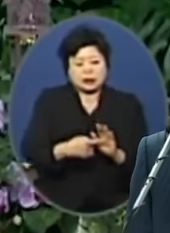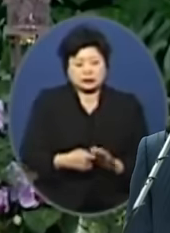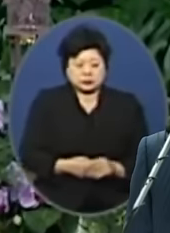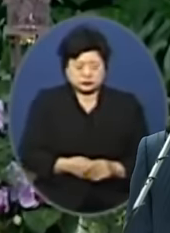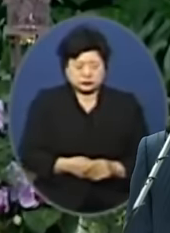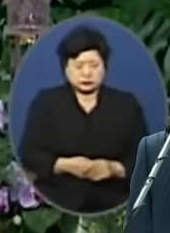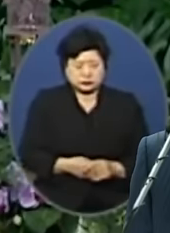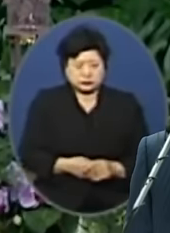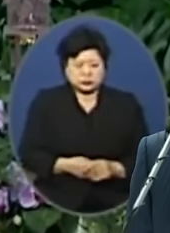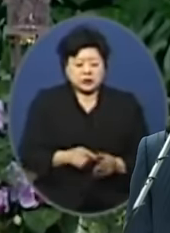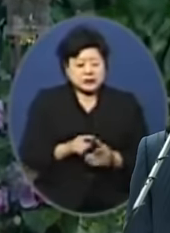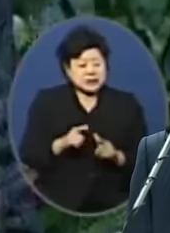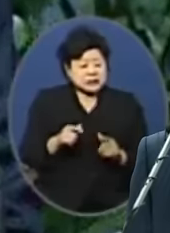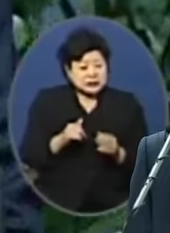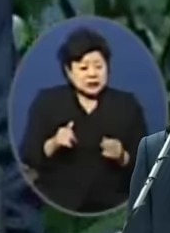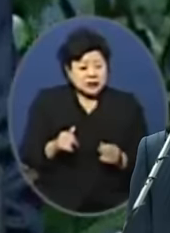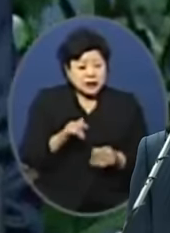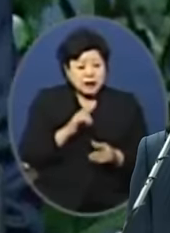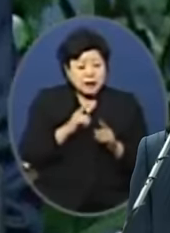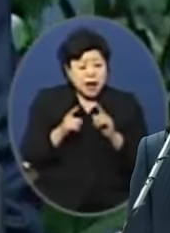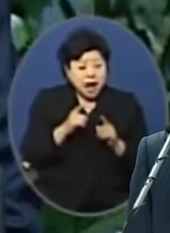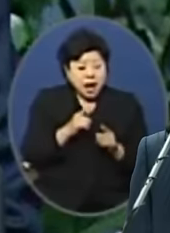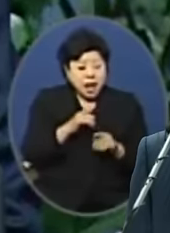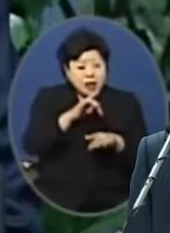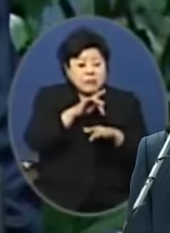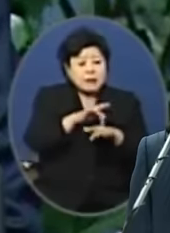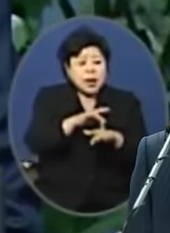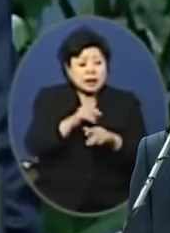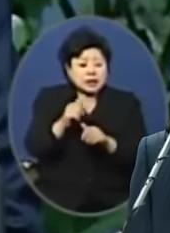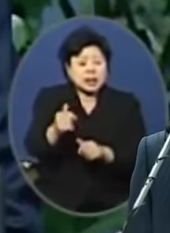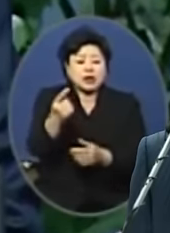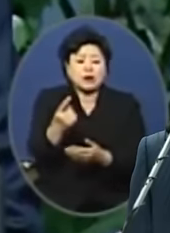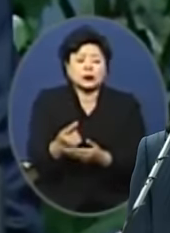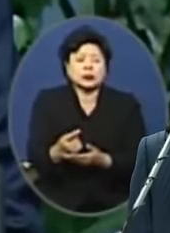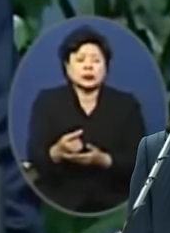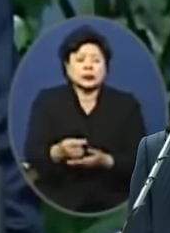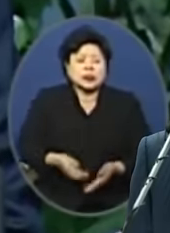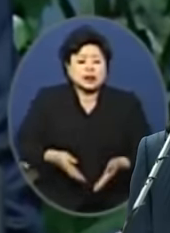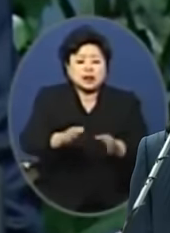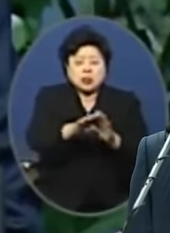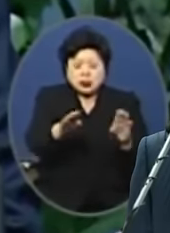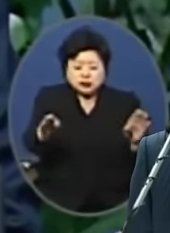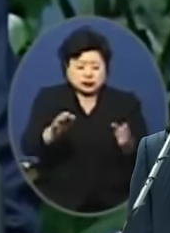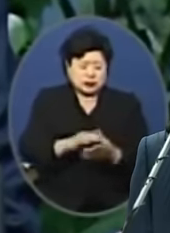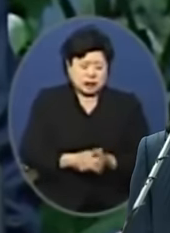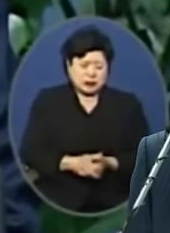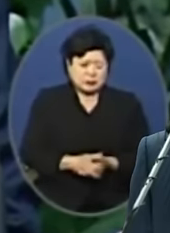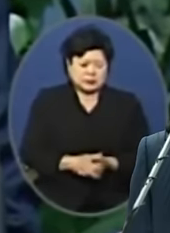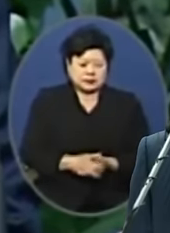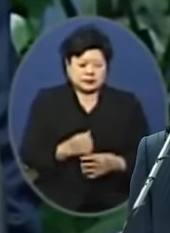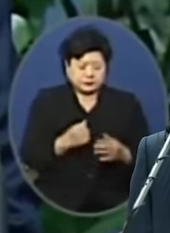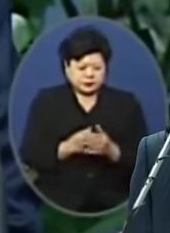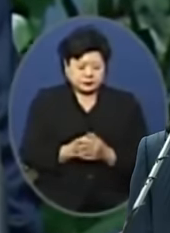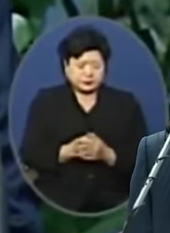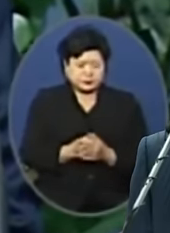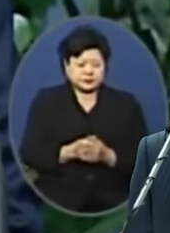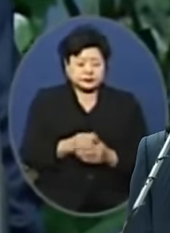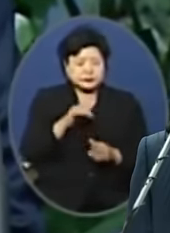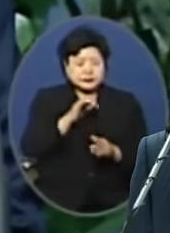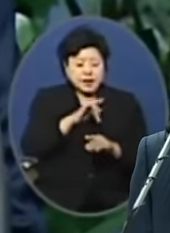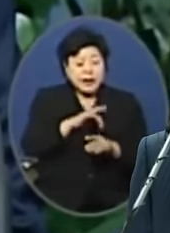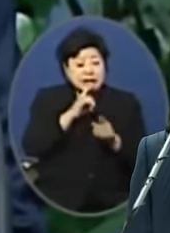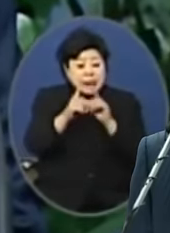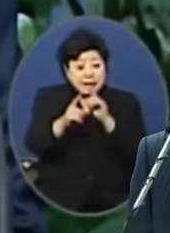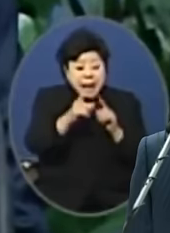많이 씁니다. 안 믿는 사람 말하는 것은 마귀가 따라서 올 수 있는 길을 열어주는 것입니다. 그러므로 마귀의